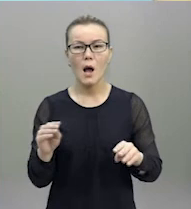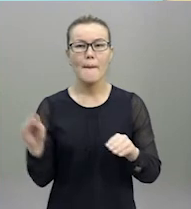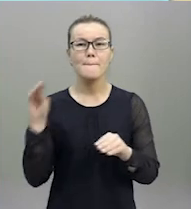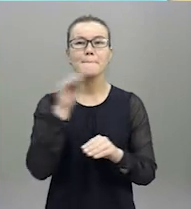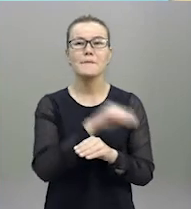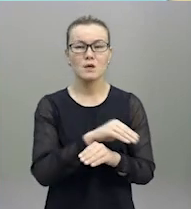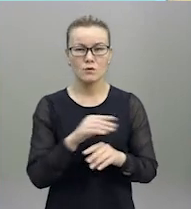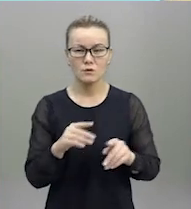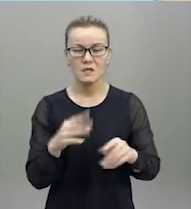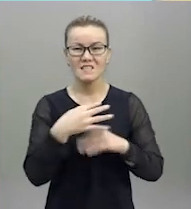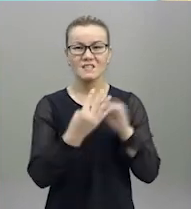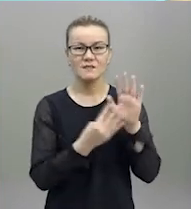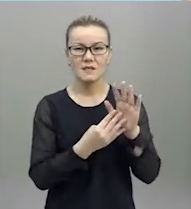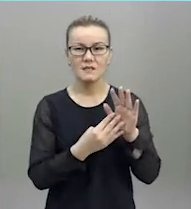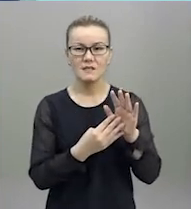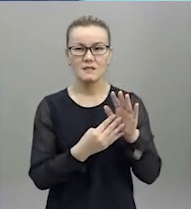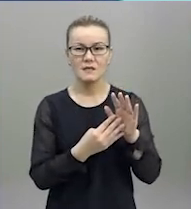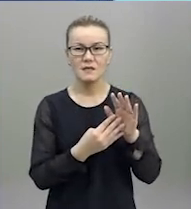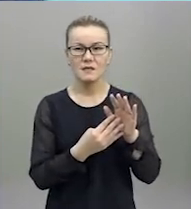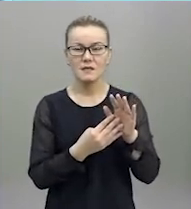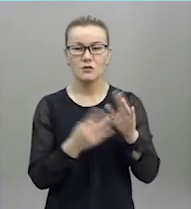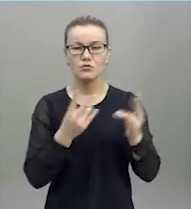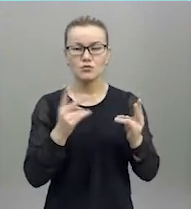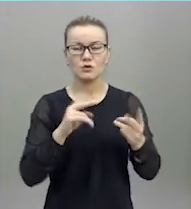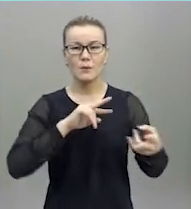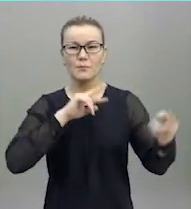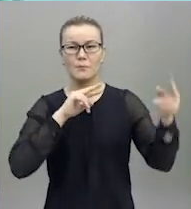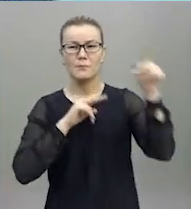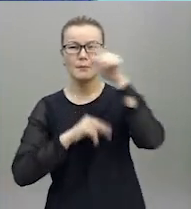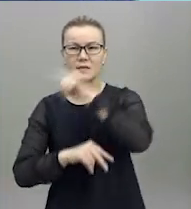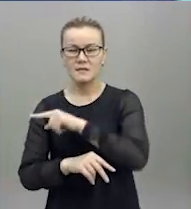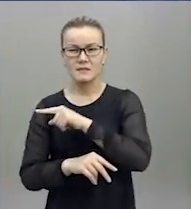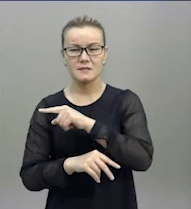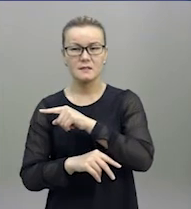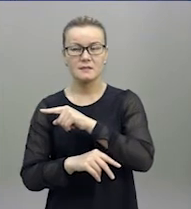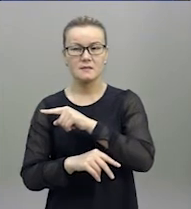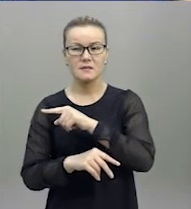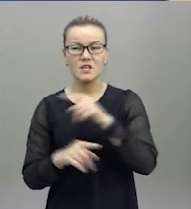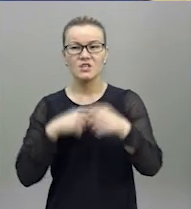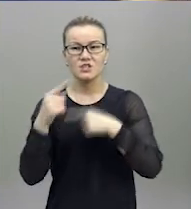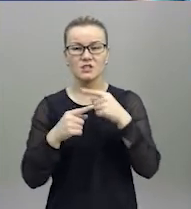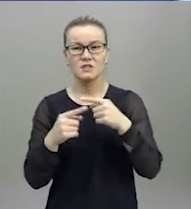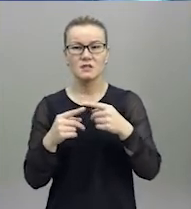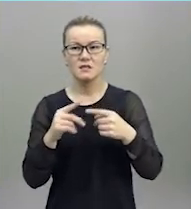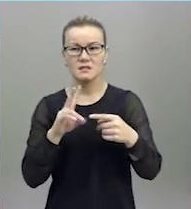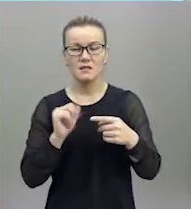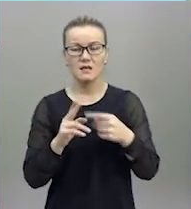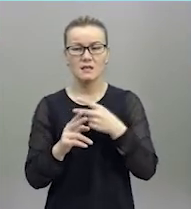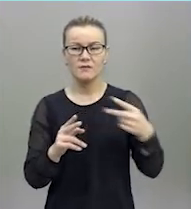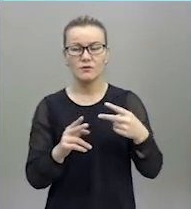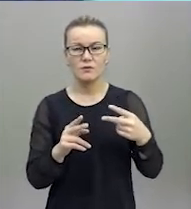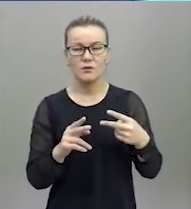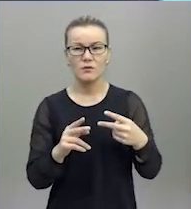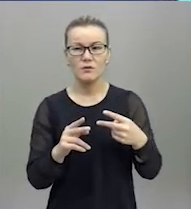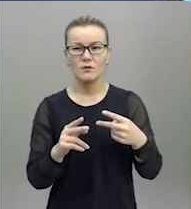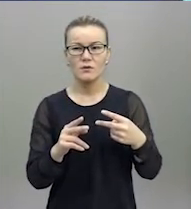19 это число за чья должна перенести его вот прям буквально перенести через знак равно u-19